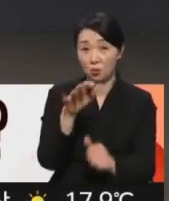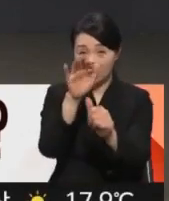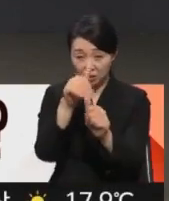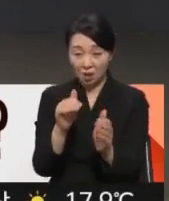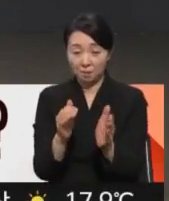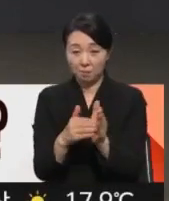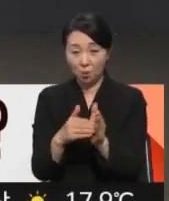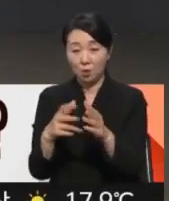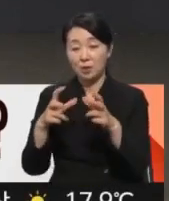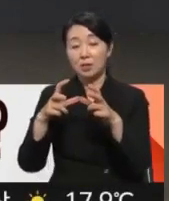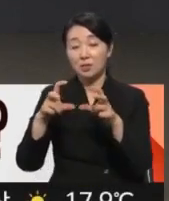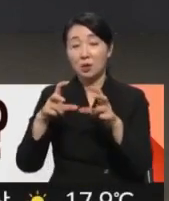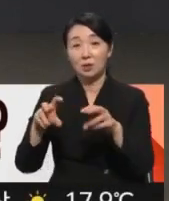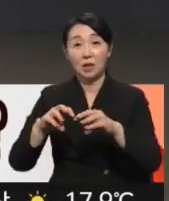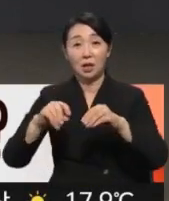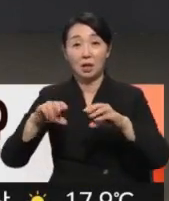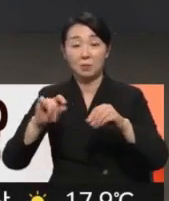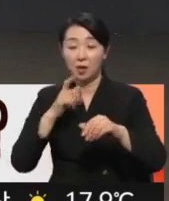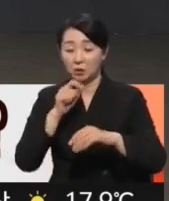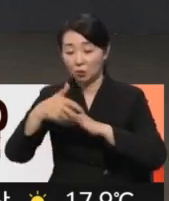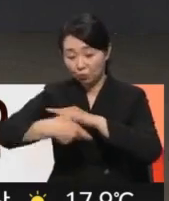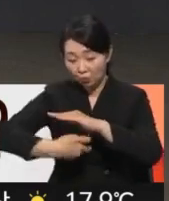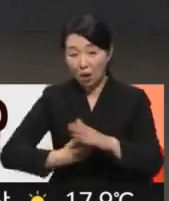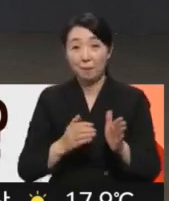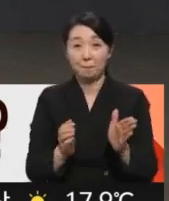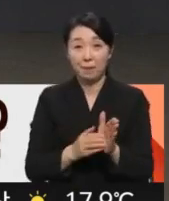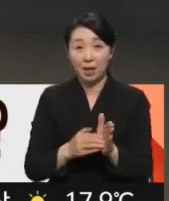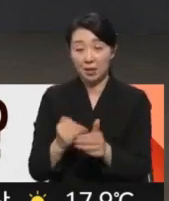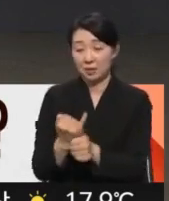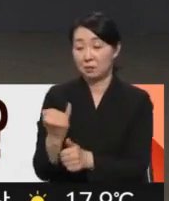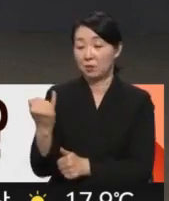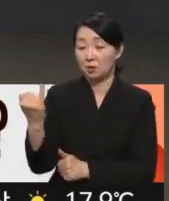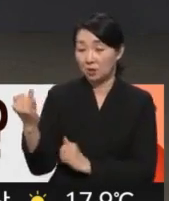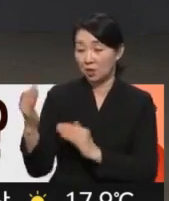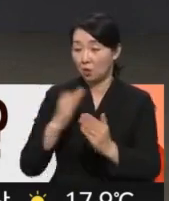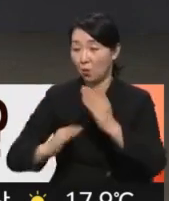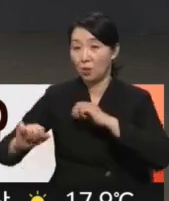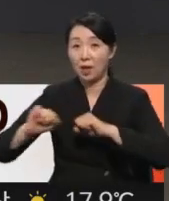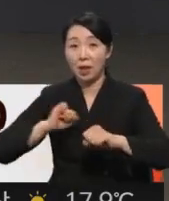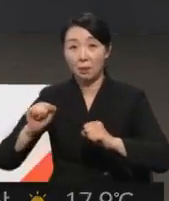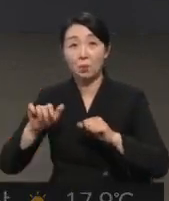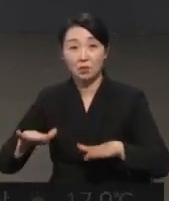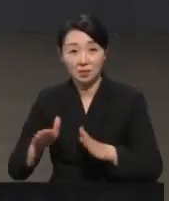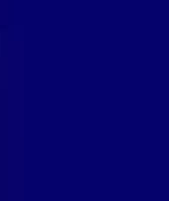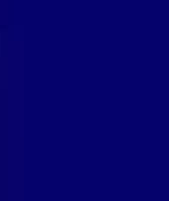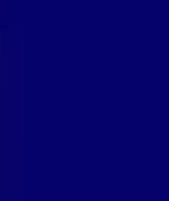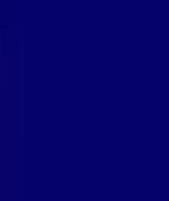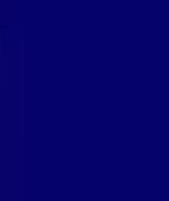대장동 일당의 수억 받은 혐의, 김건희 여사 공개 행보 본격화